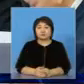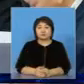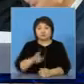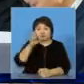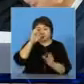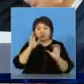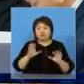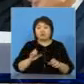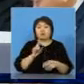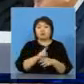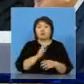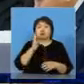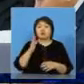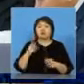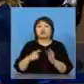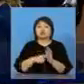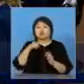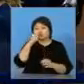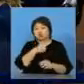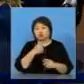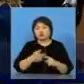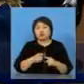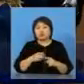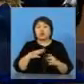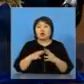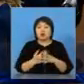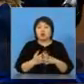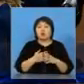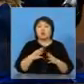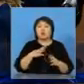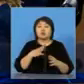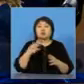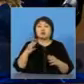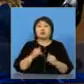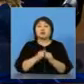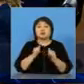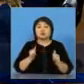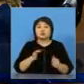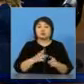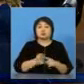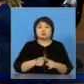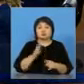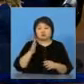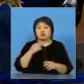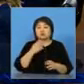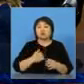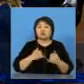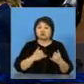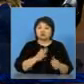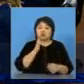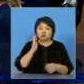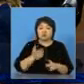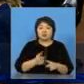Елбасының тапсырмасы бойынша алдағы 7 жылда біз ауыл ел бесігі жобасын еске асыруға баса назар аударатын